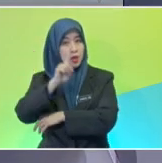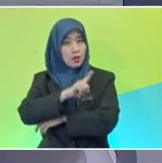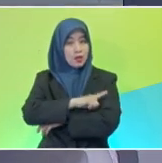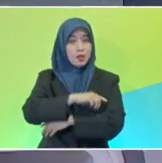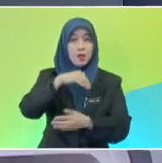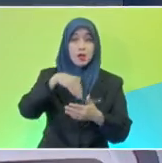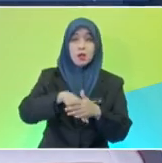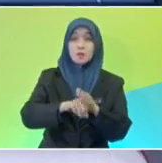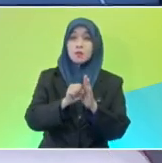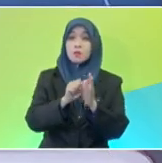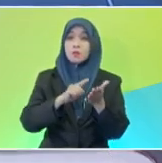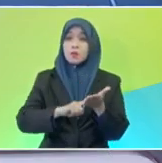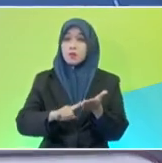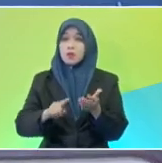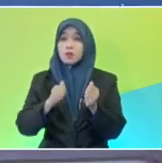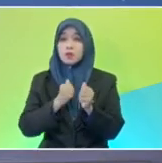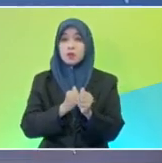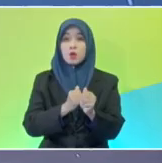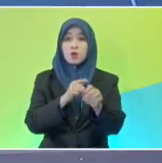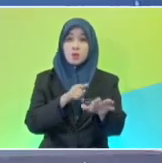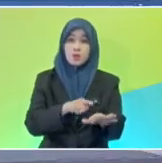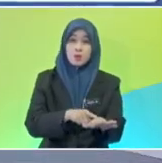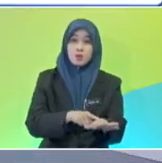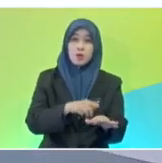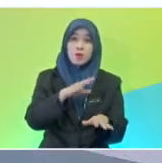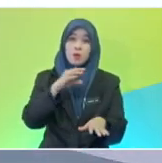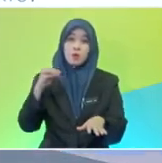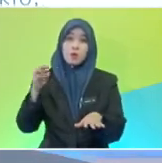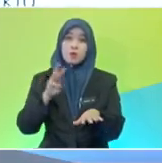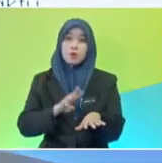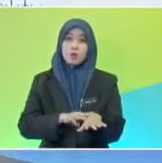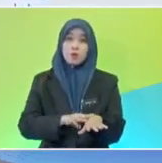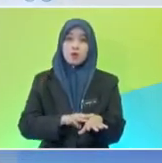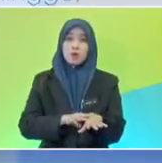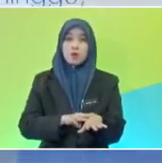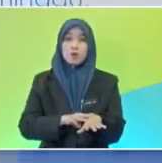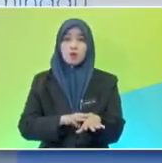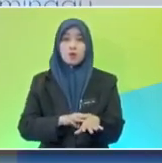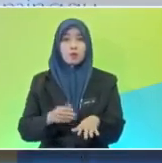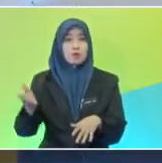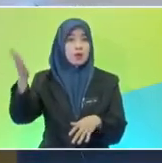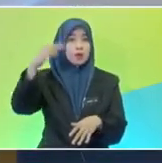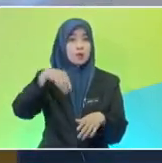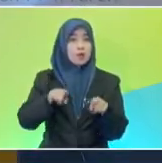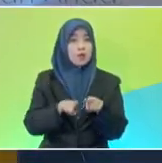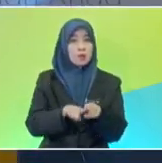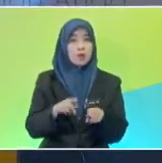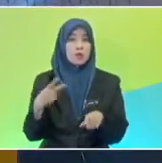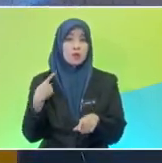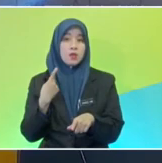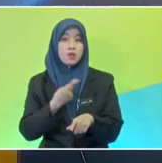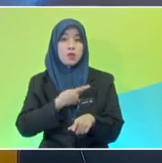Dalam seminggu ikut masa dan waktu. Mari sama kita